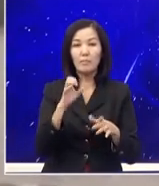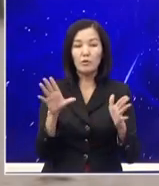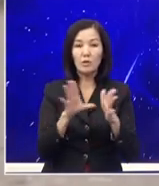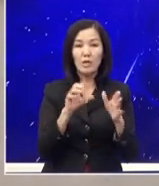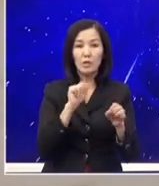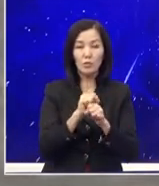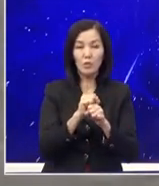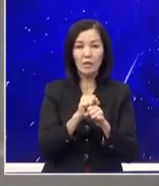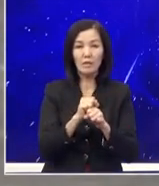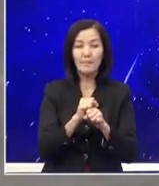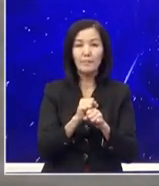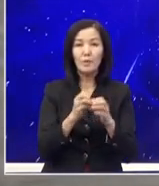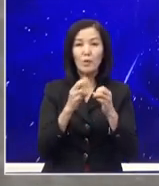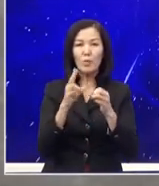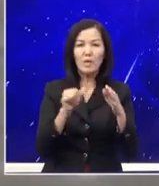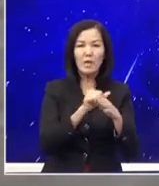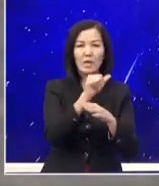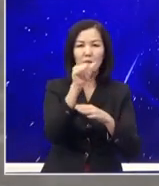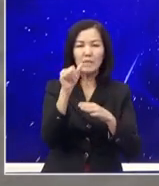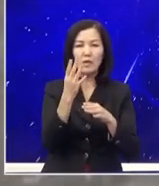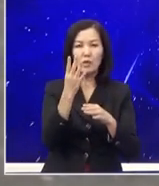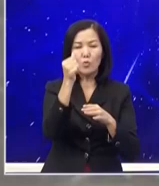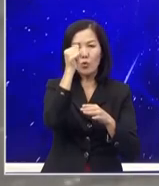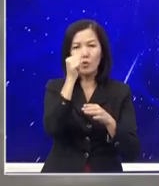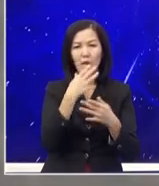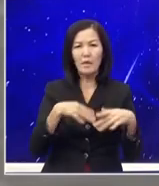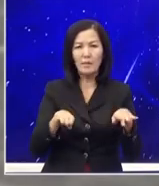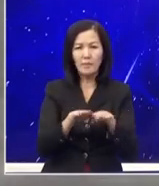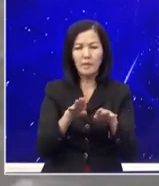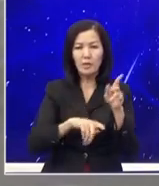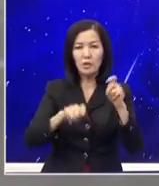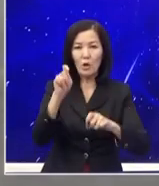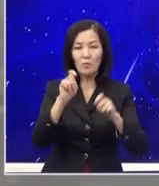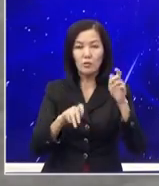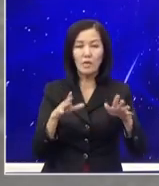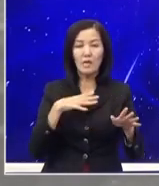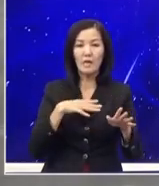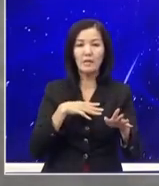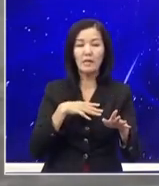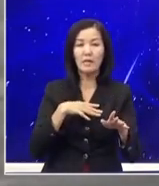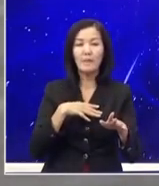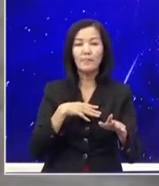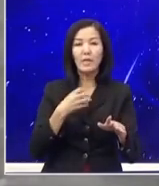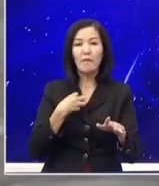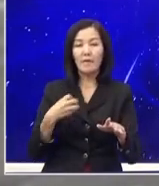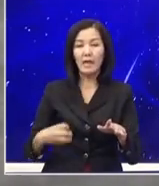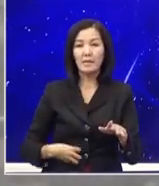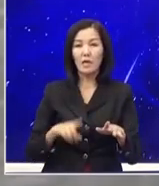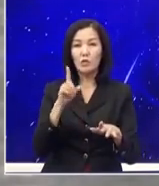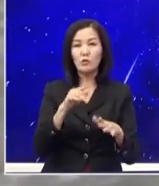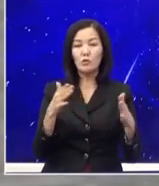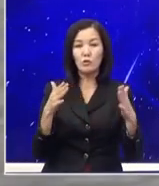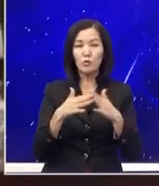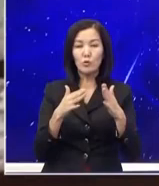қалды. Мамандар 12 сағатта 4 айлық мөлшердегі жауын жауғанын хабарлайды. Garmin Aero департаментінде жүздеген тұрғын үй